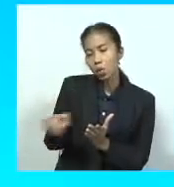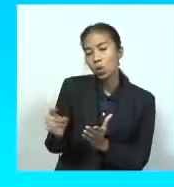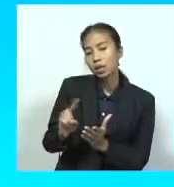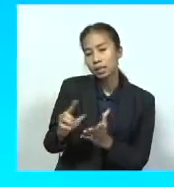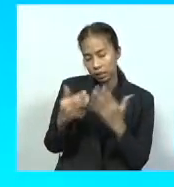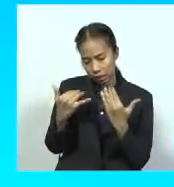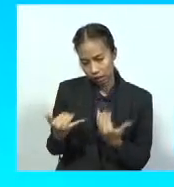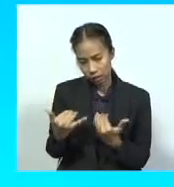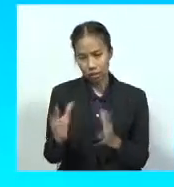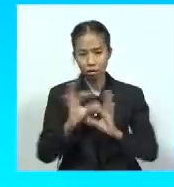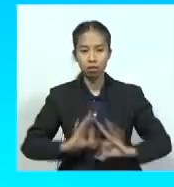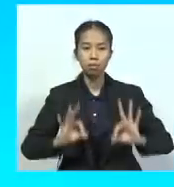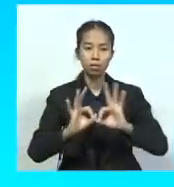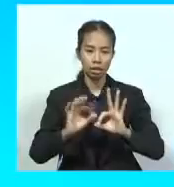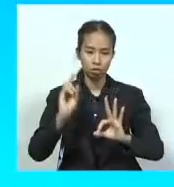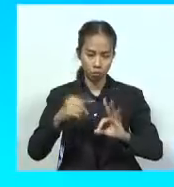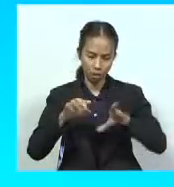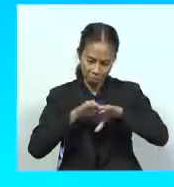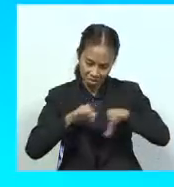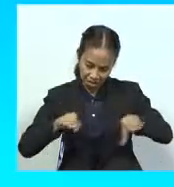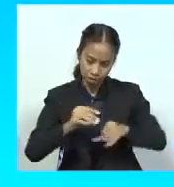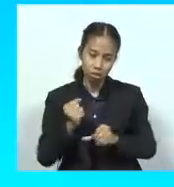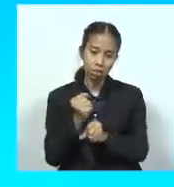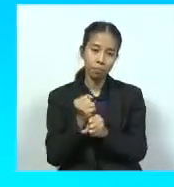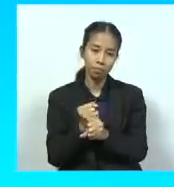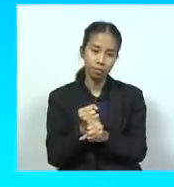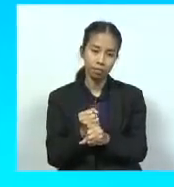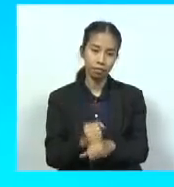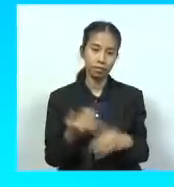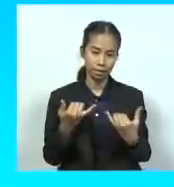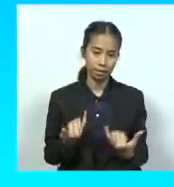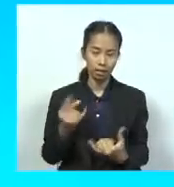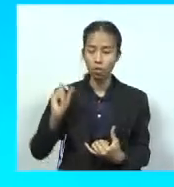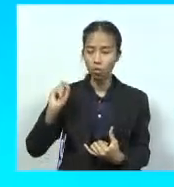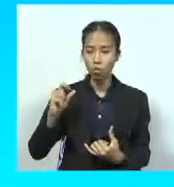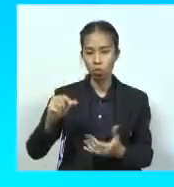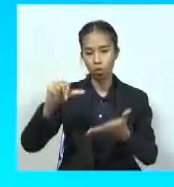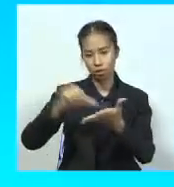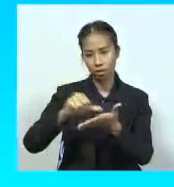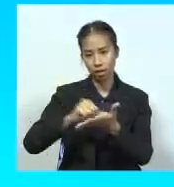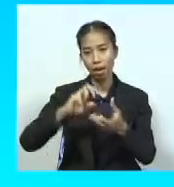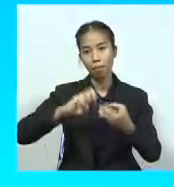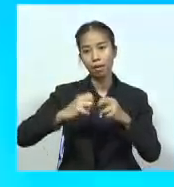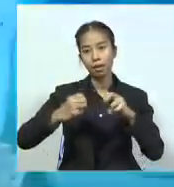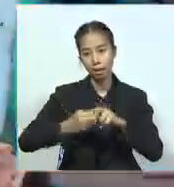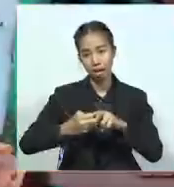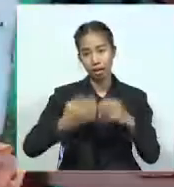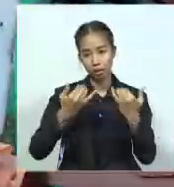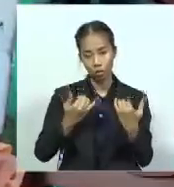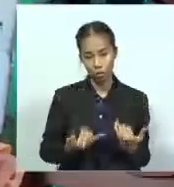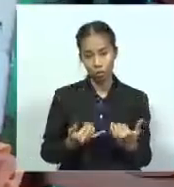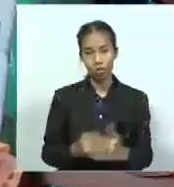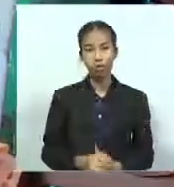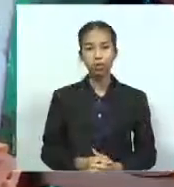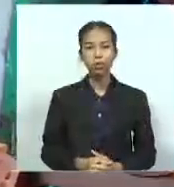จึงจำเป็นจะต้องมีมาตรการที่เข้มแข็งในส่วนของมาตรการเร่งด่วนแก้ไขปัญหาราคาปาล์มน้ำมันต